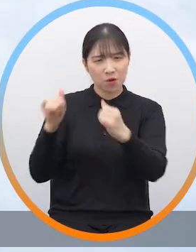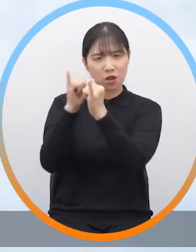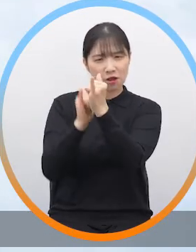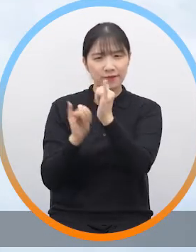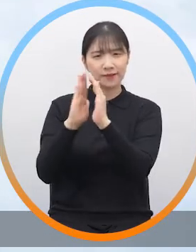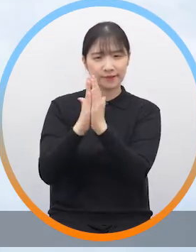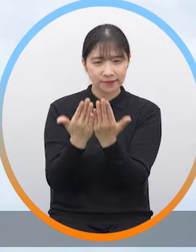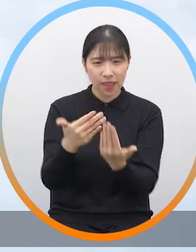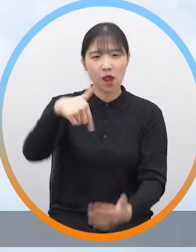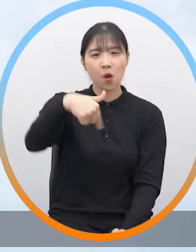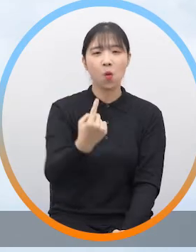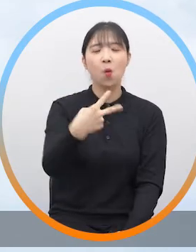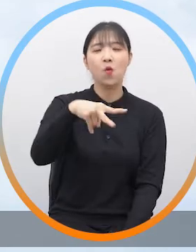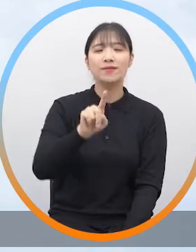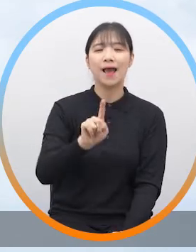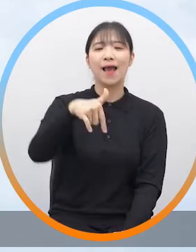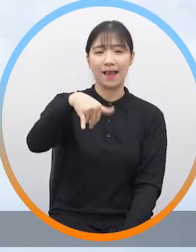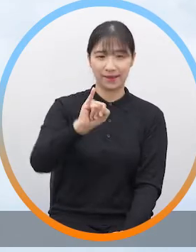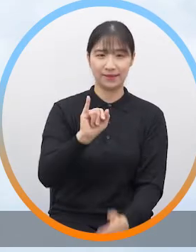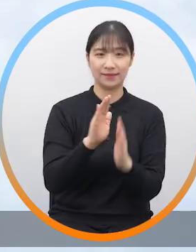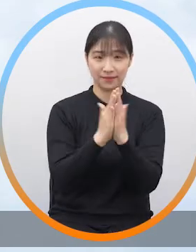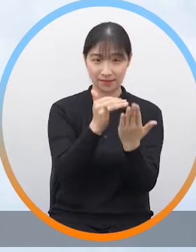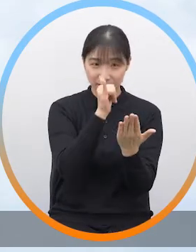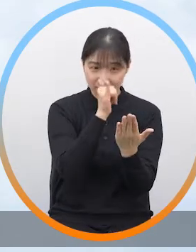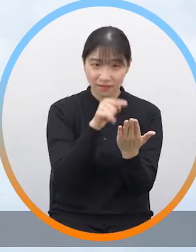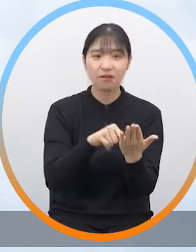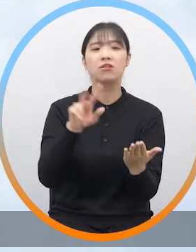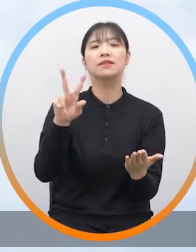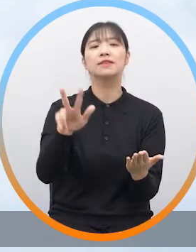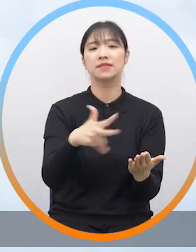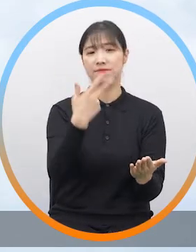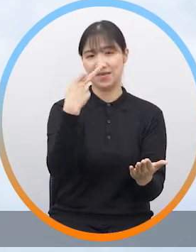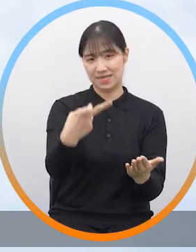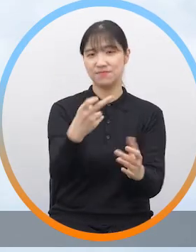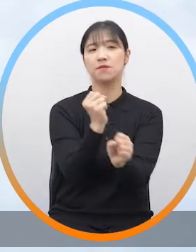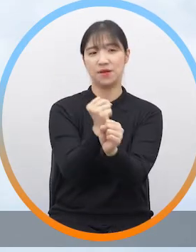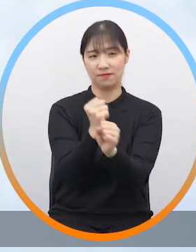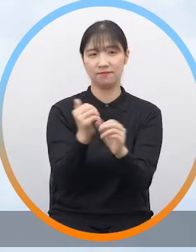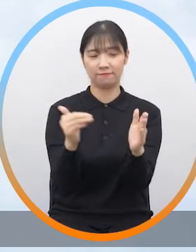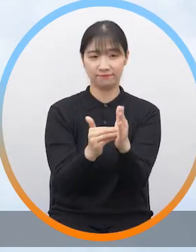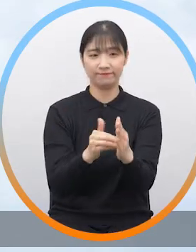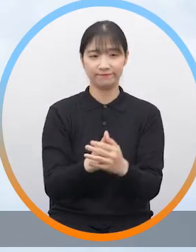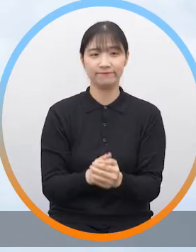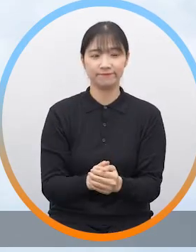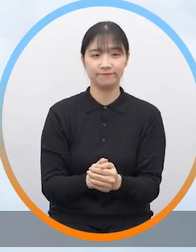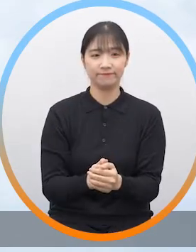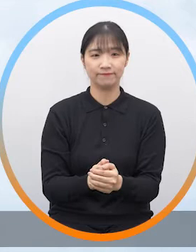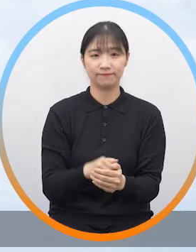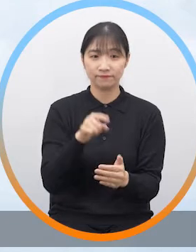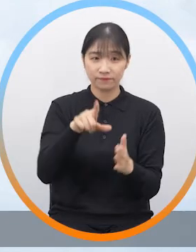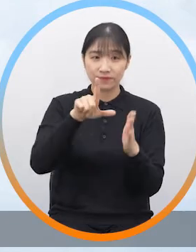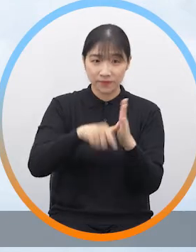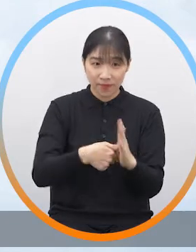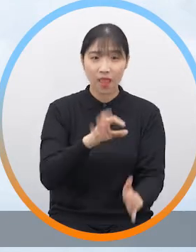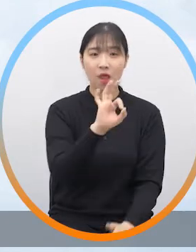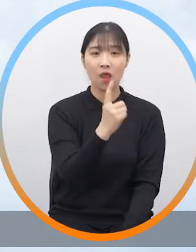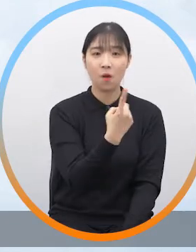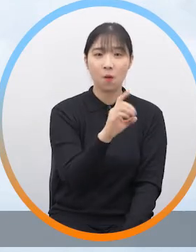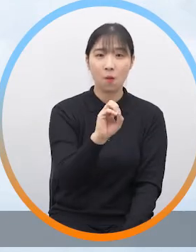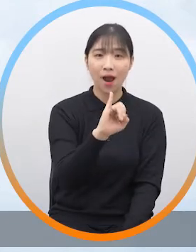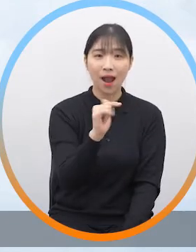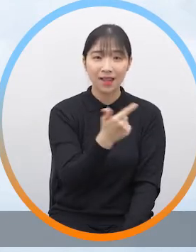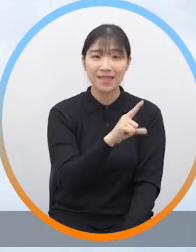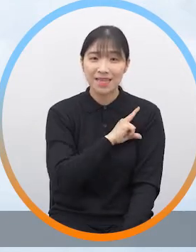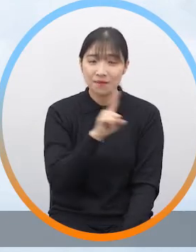역사책 고사기라고 하는 책이 있는데 이건 712년에 완성된 책입니다. 그때 그 왕인의